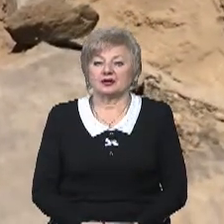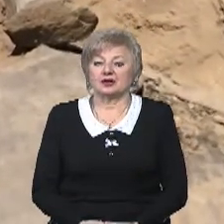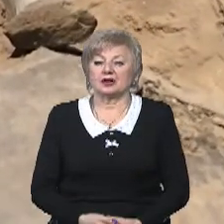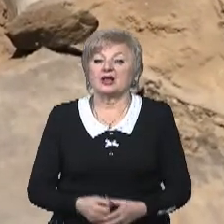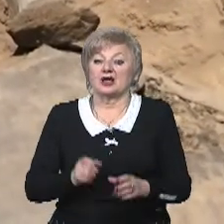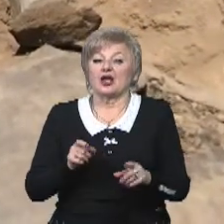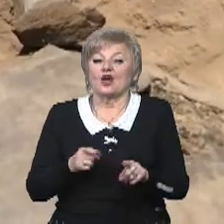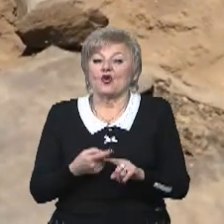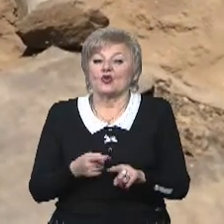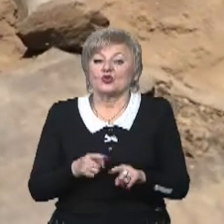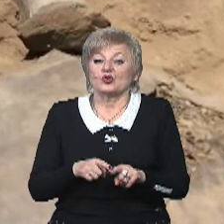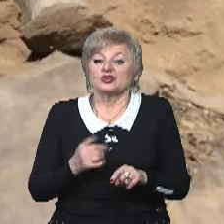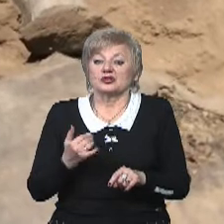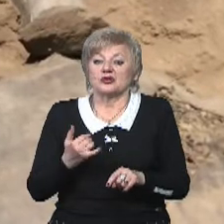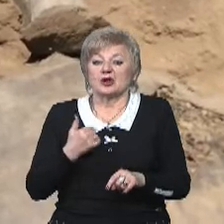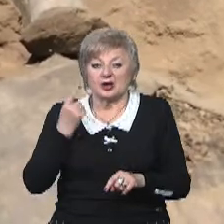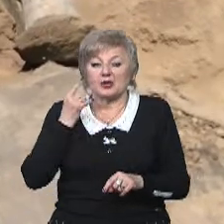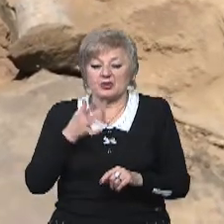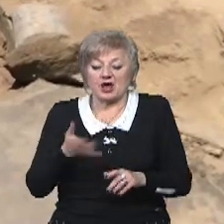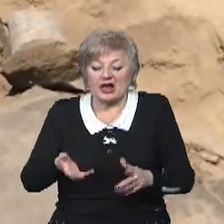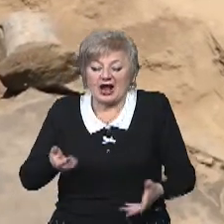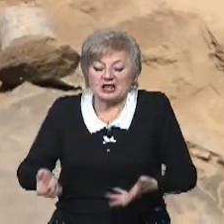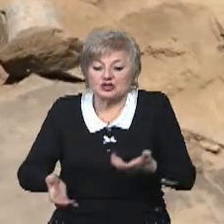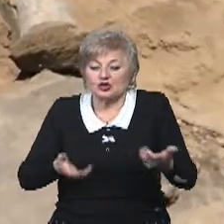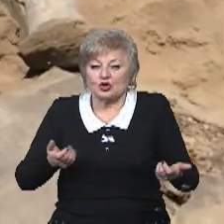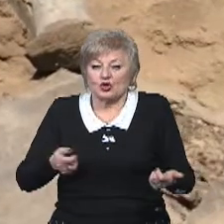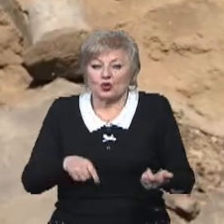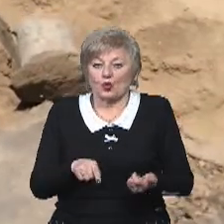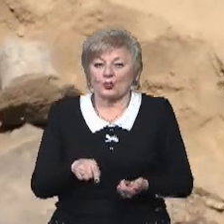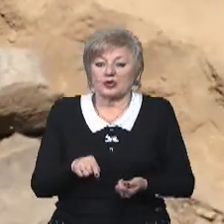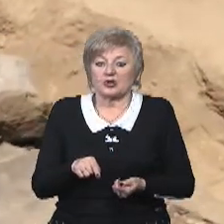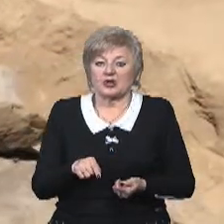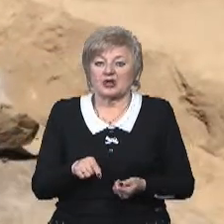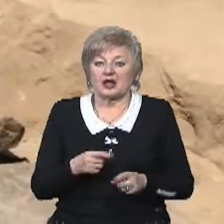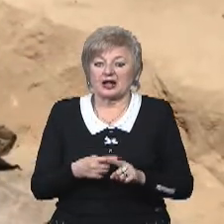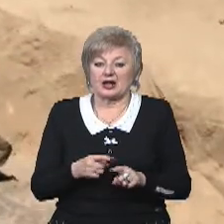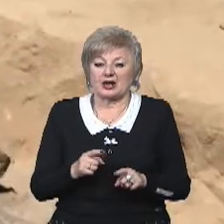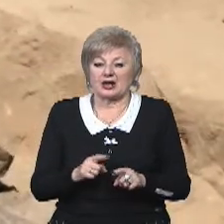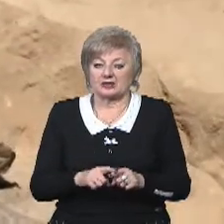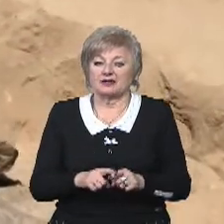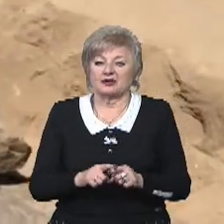Це якраз такий, я так розумію, розкопки того самого